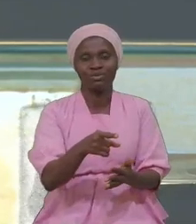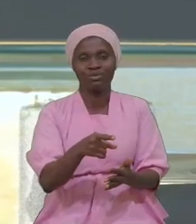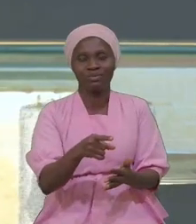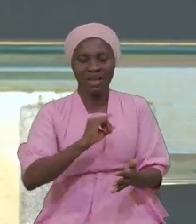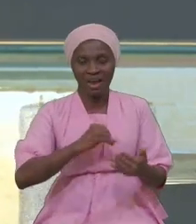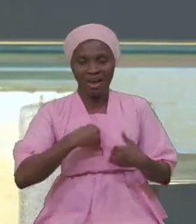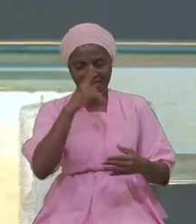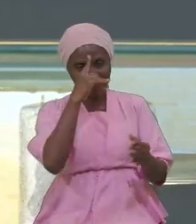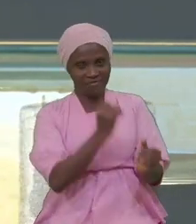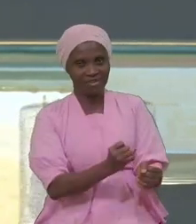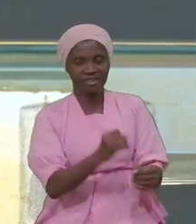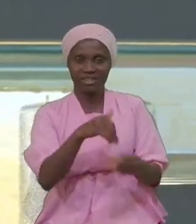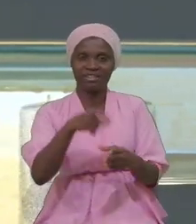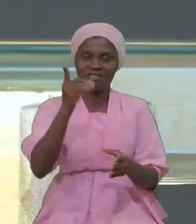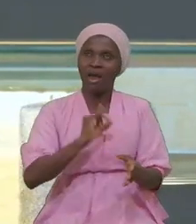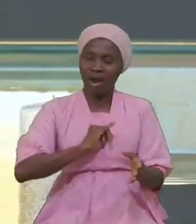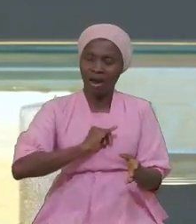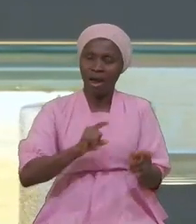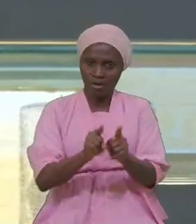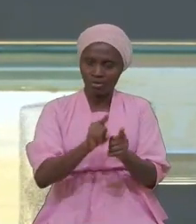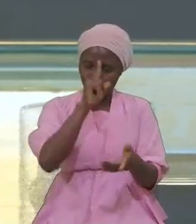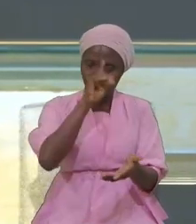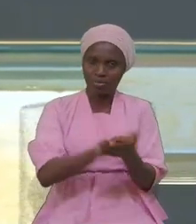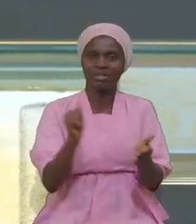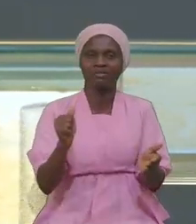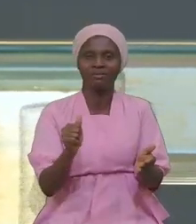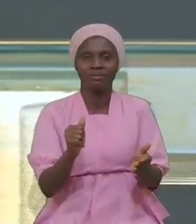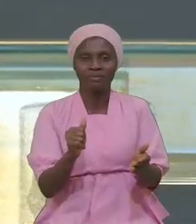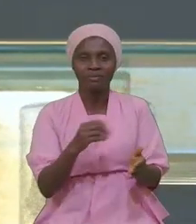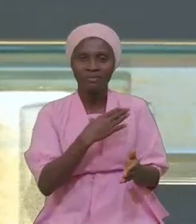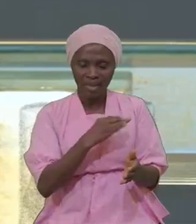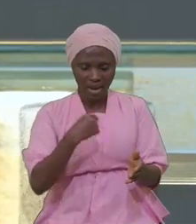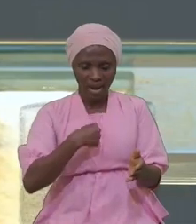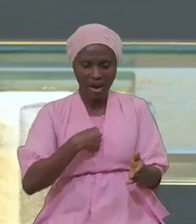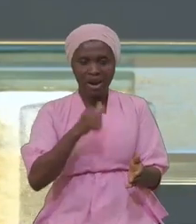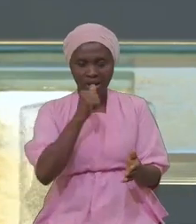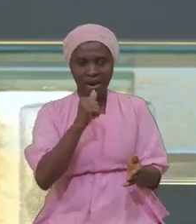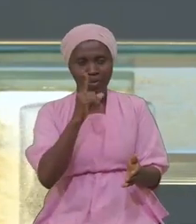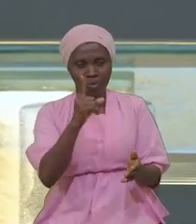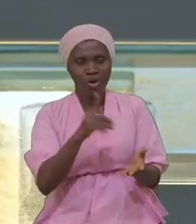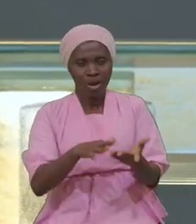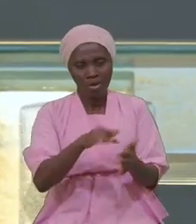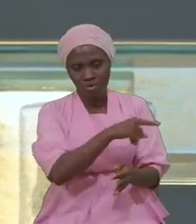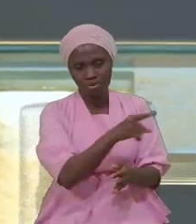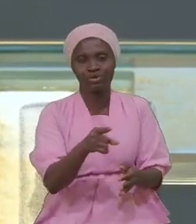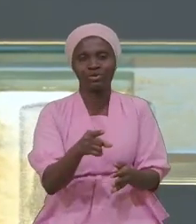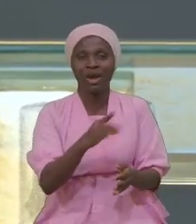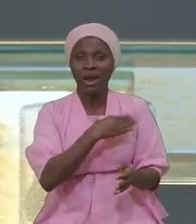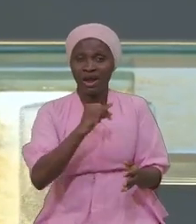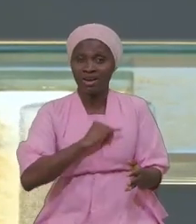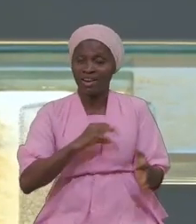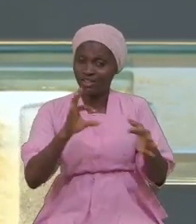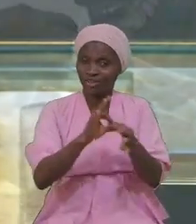assemblée. J'ai foi en Dieu. Je crois à toutes les paroles de Dieu. Oui, je me joins avec vous